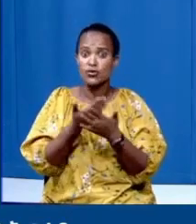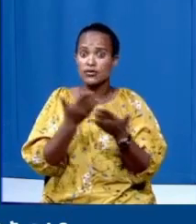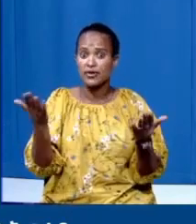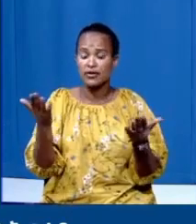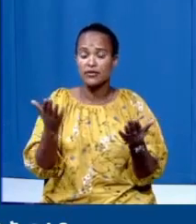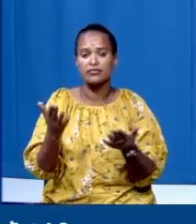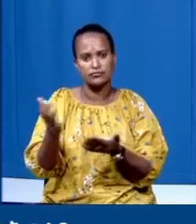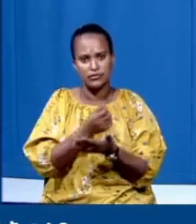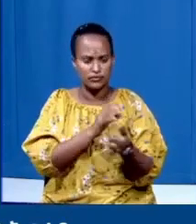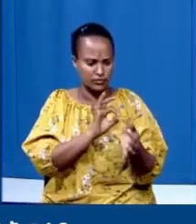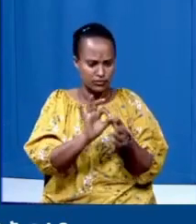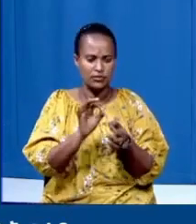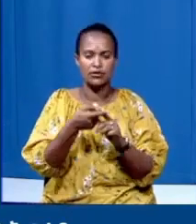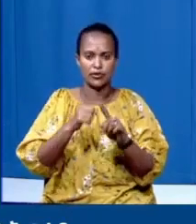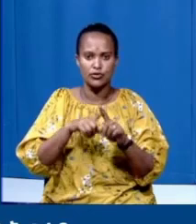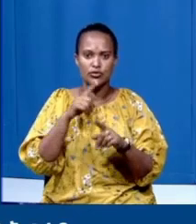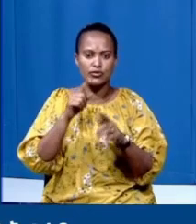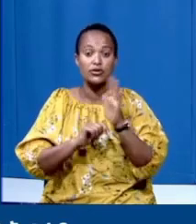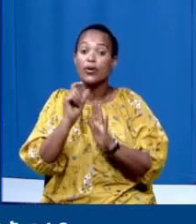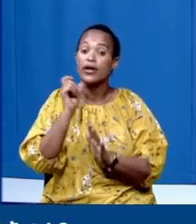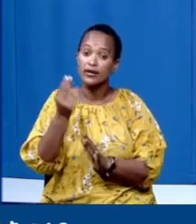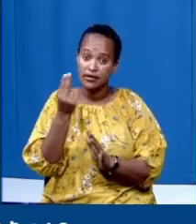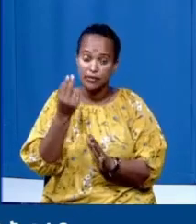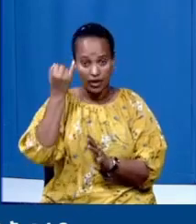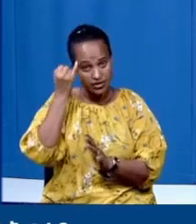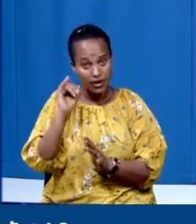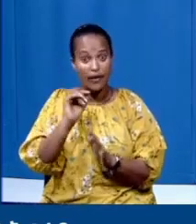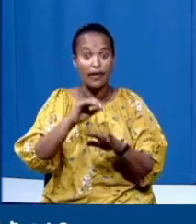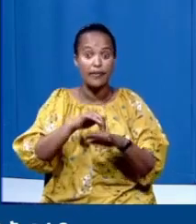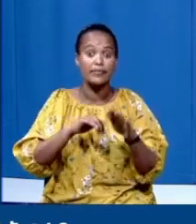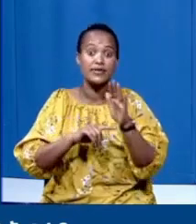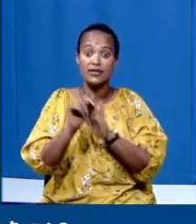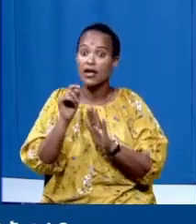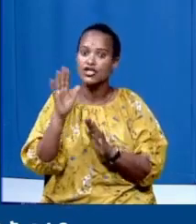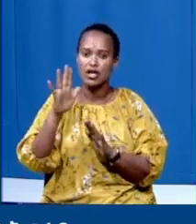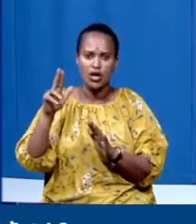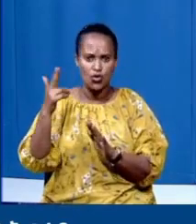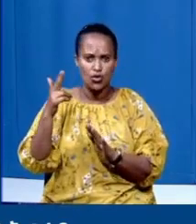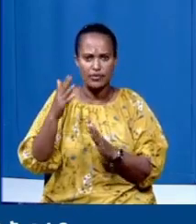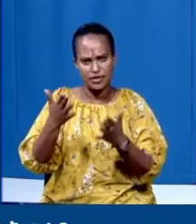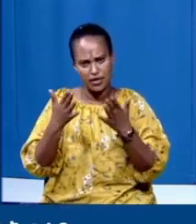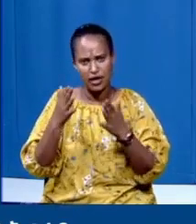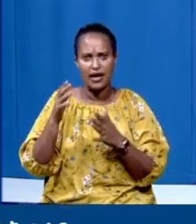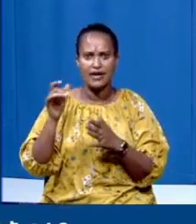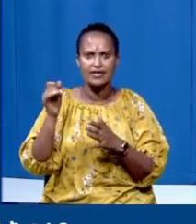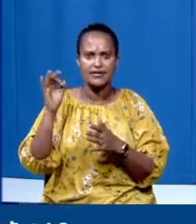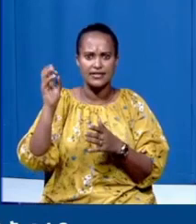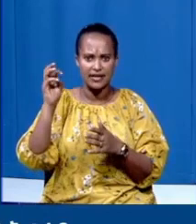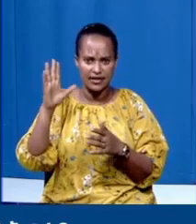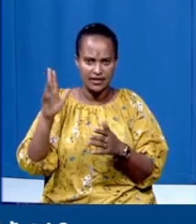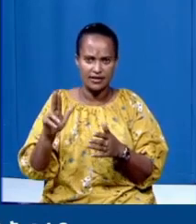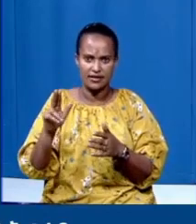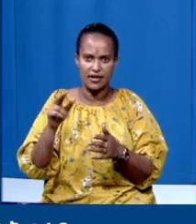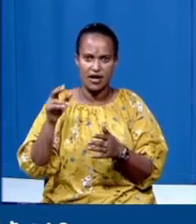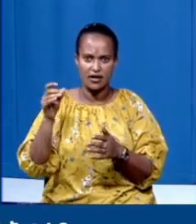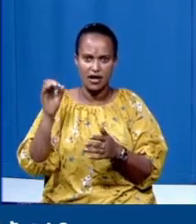ምዕናው ተመሪሱ ትግራይ ከይጥቀመሉ ዝብል ሓሳብ ማለት ሕዚ እውን ኣብ ትግራይ ኣይወፅን ኣብ ሸራሮ ክብልላዩ ኣብ ዓዲ ዓዘፀር ግምሃሎ ጓል